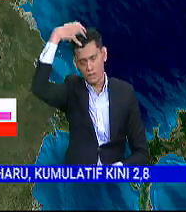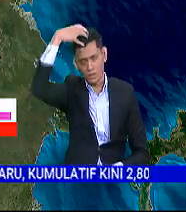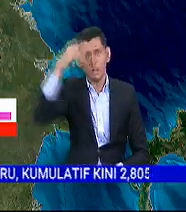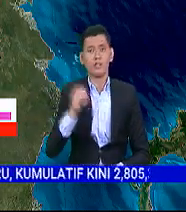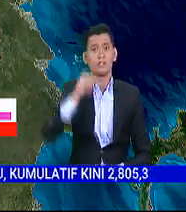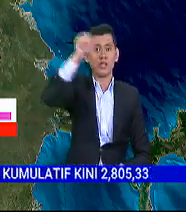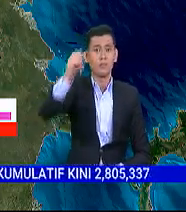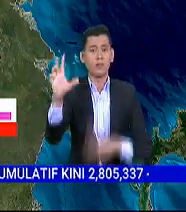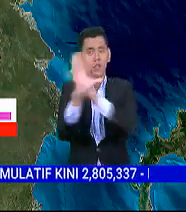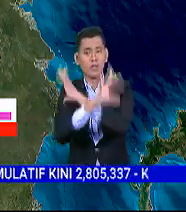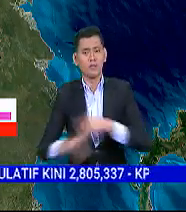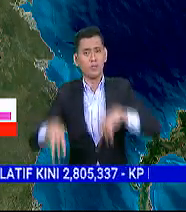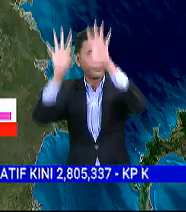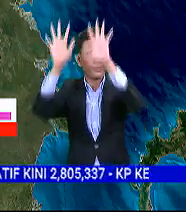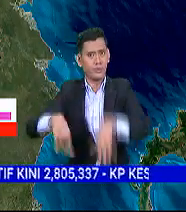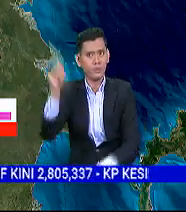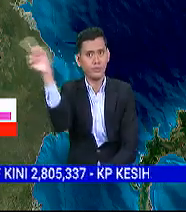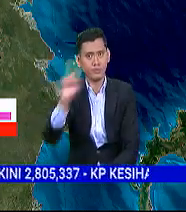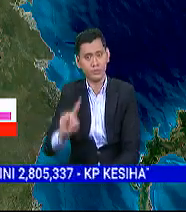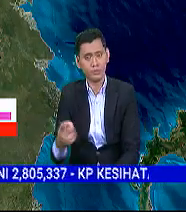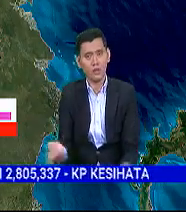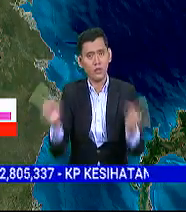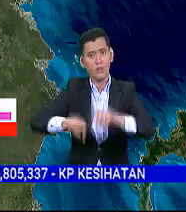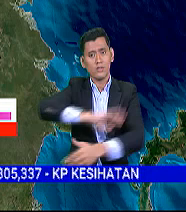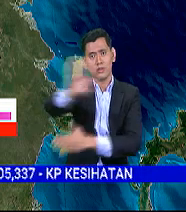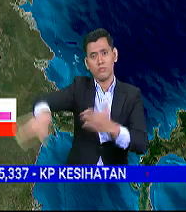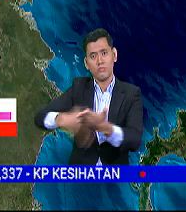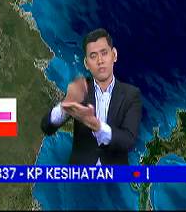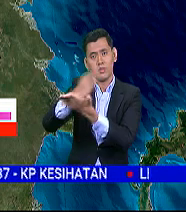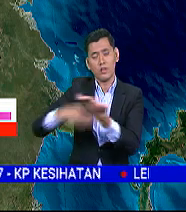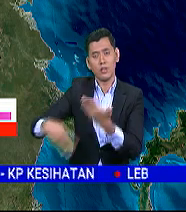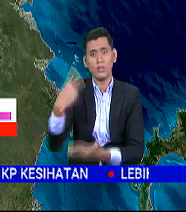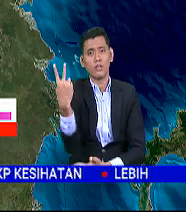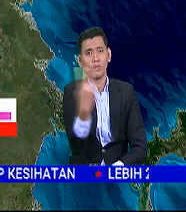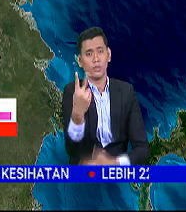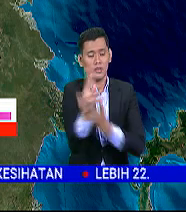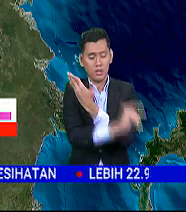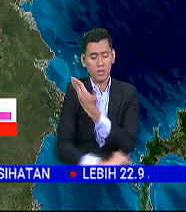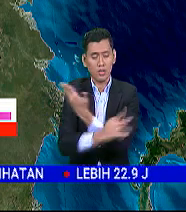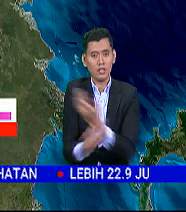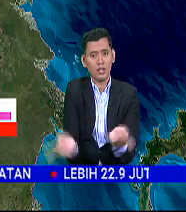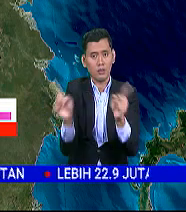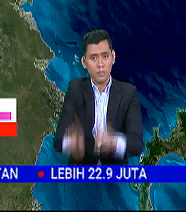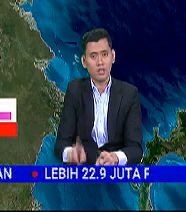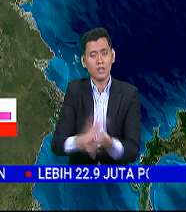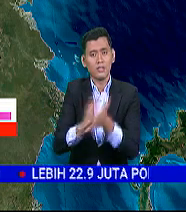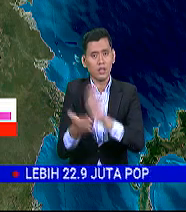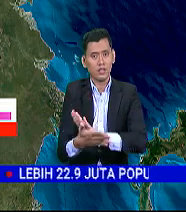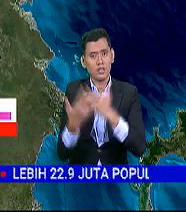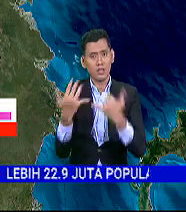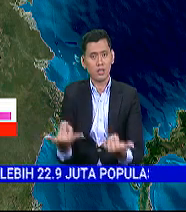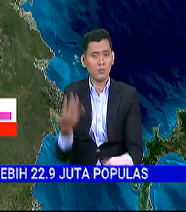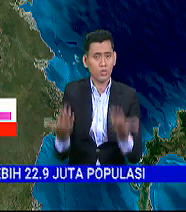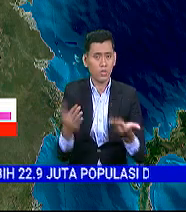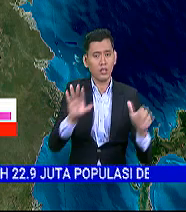di satu dua tempat kini berlaku di hampir kesemua bahagian di kedua-dua negeri berkenaan. Keadaan ini diramalkan